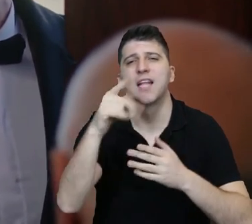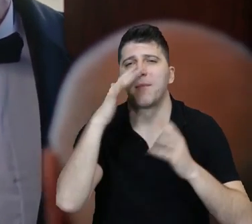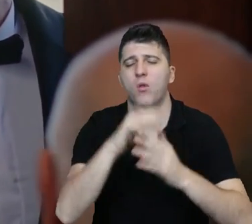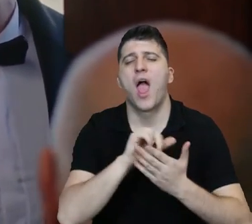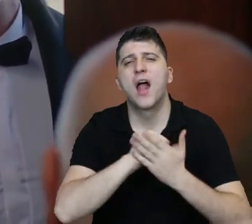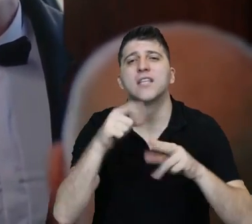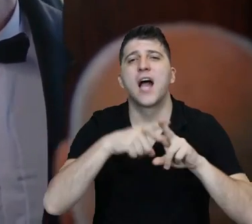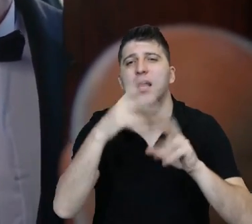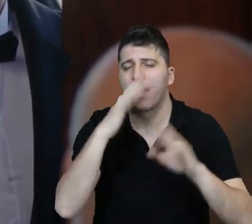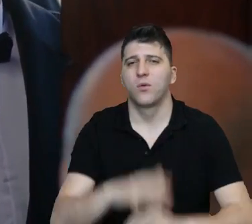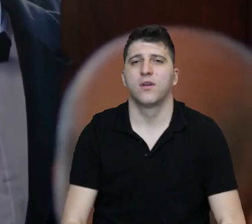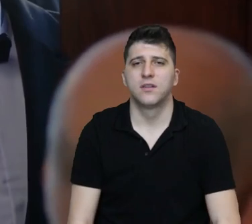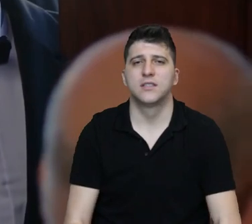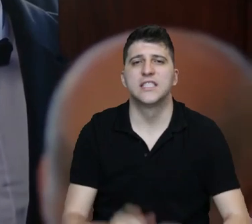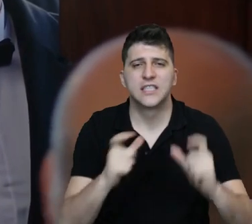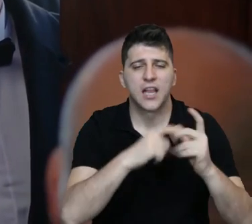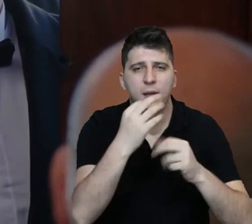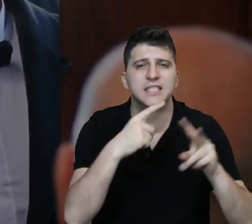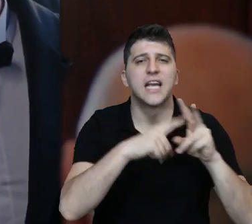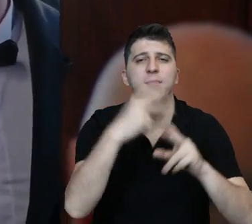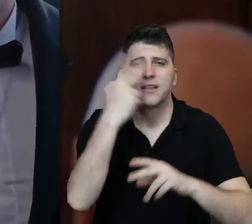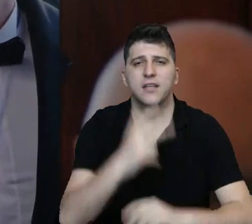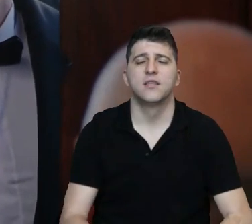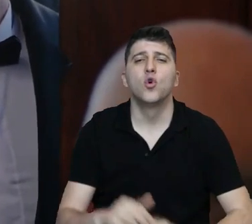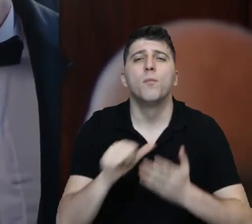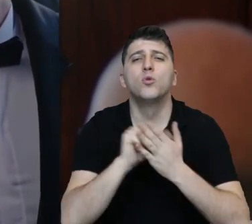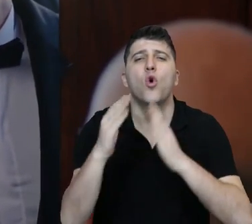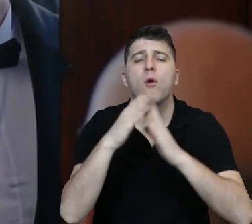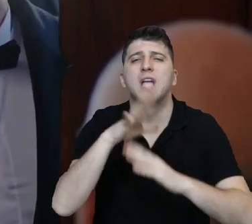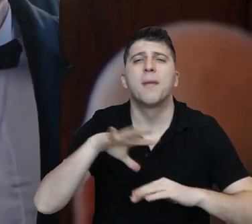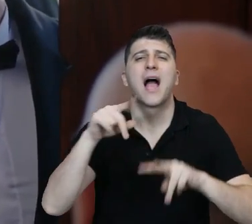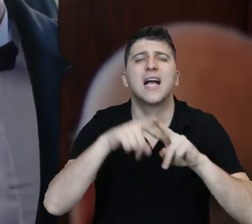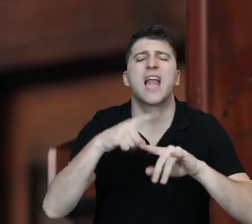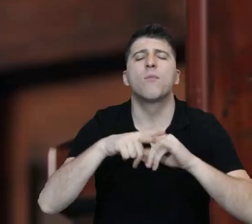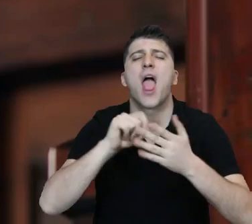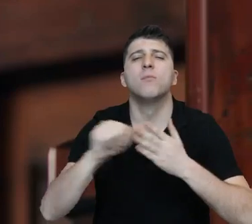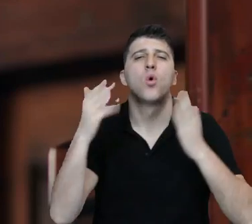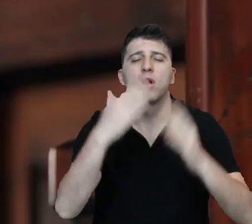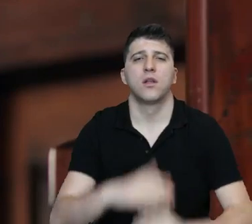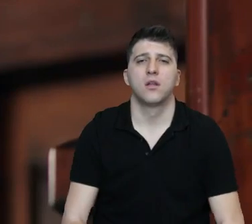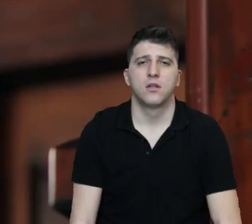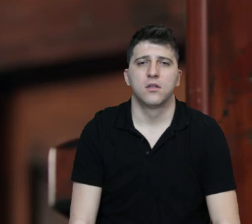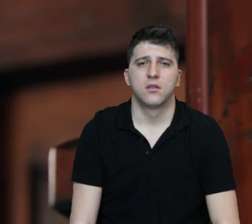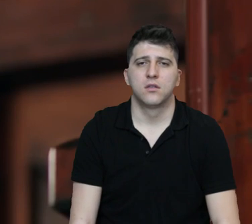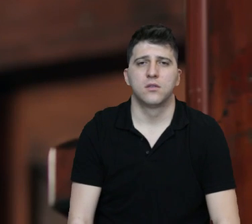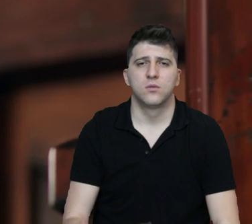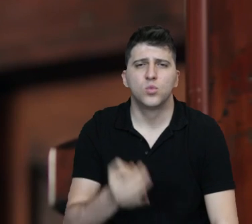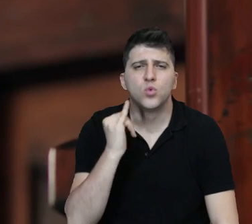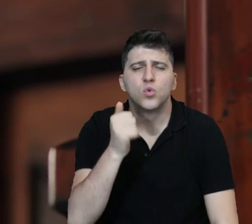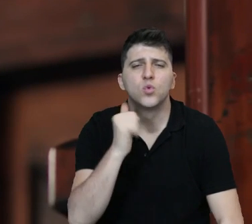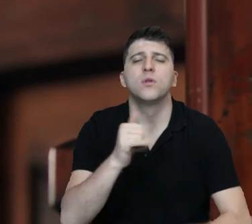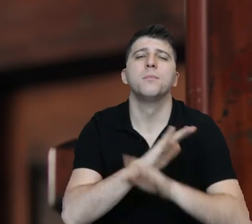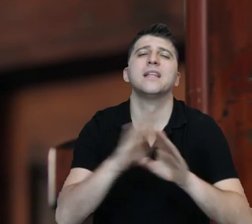bekliyor. Herkes Arda'yı bekliyor. Santar amcan, Kezban teyzen, bütün komşular, Asil, Helmut herkes orada. Artık kötü günler